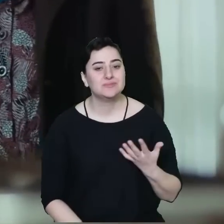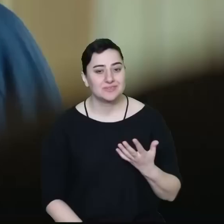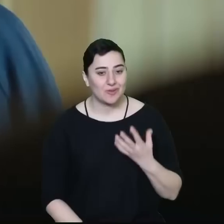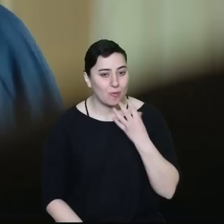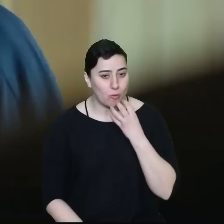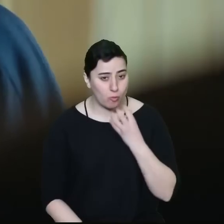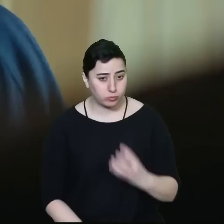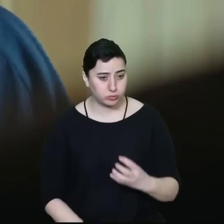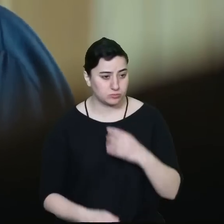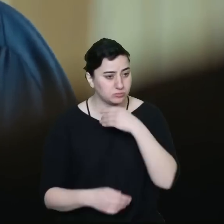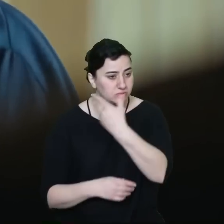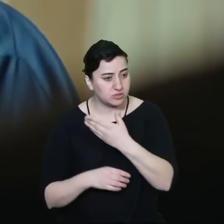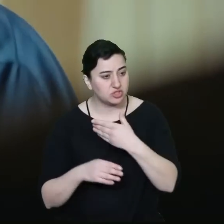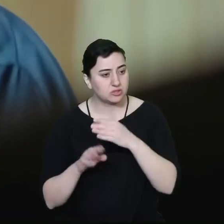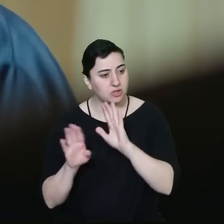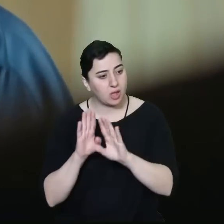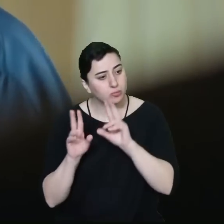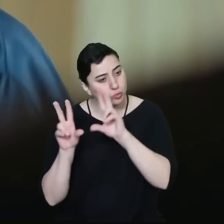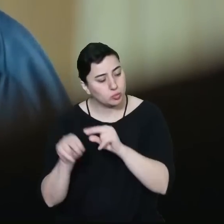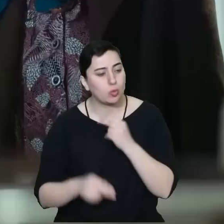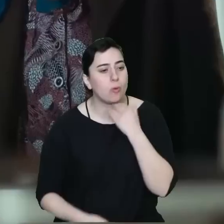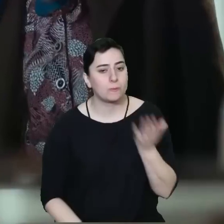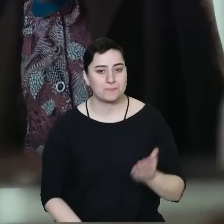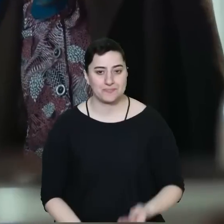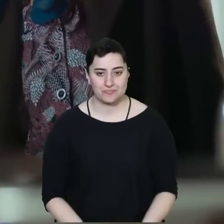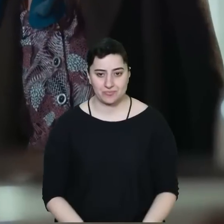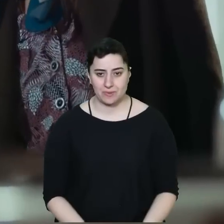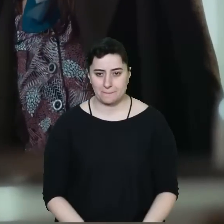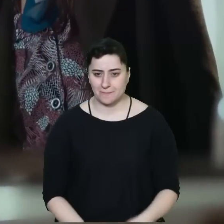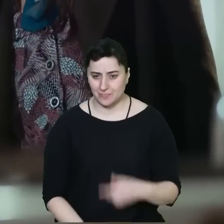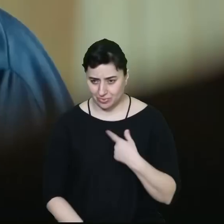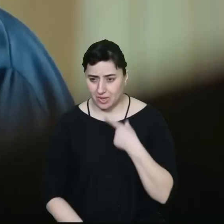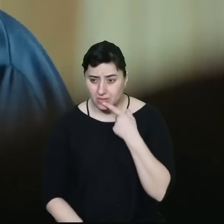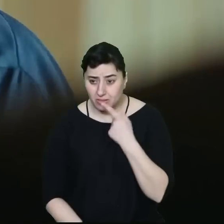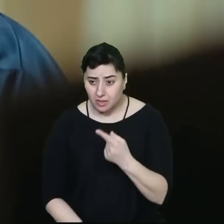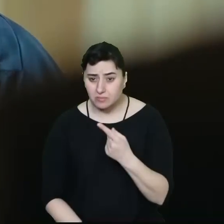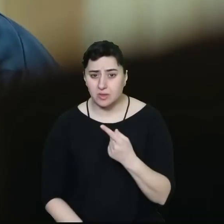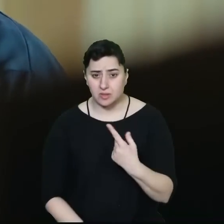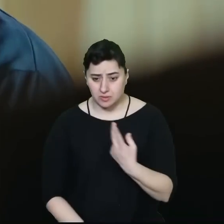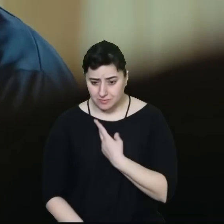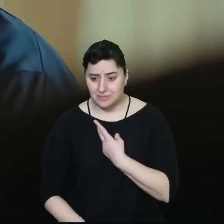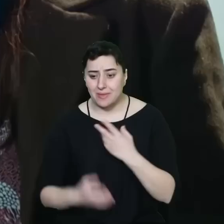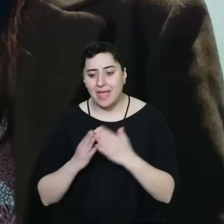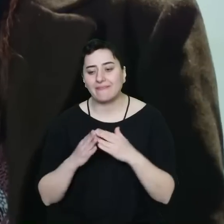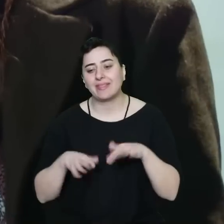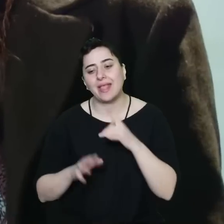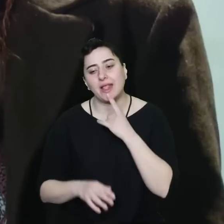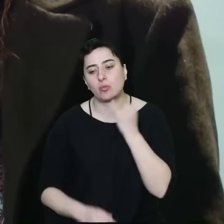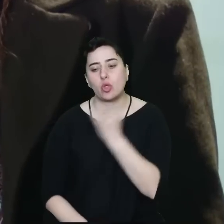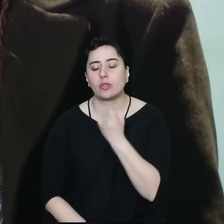Ömrümüzün sonuna kadar el kapısına mı yatacağız? Ben sana el kapısı mı dedim? Bizim evimiz değil dedim